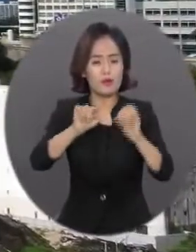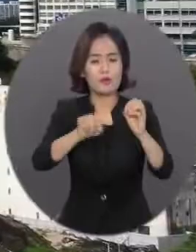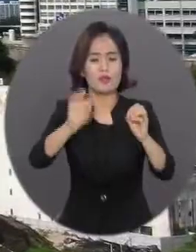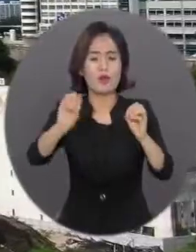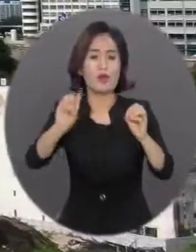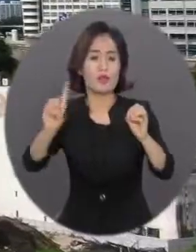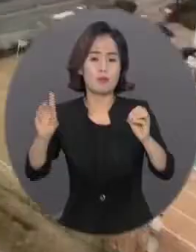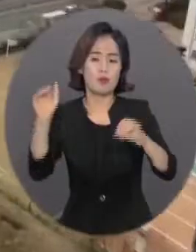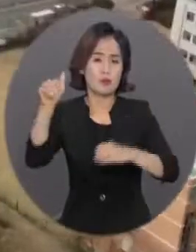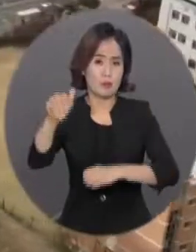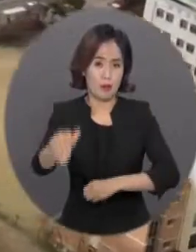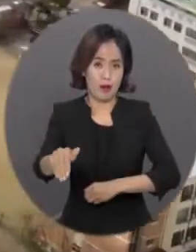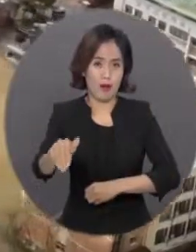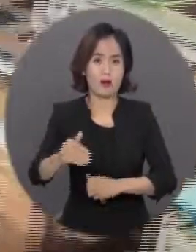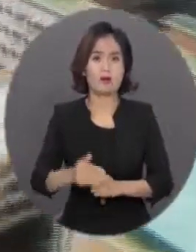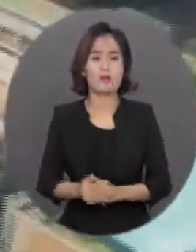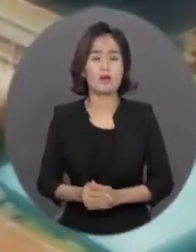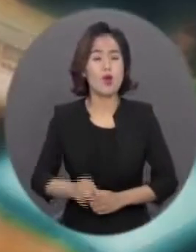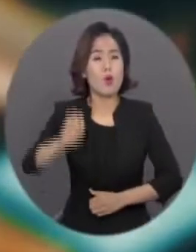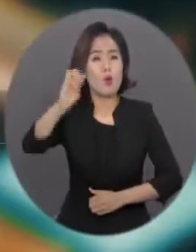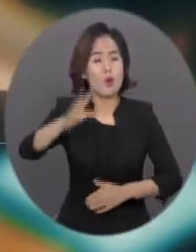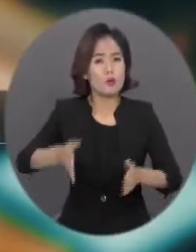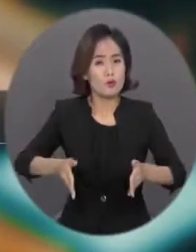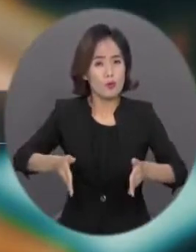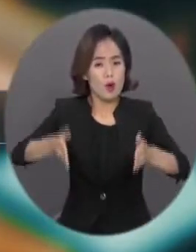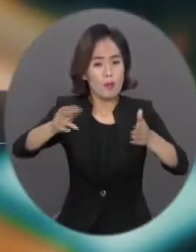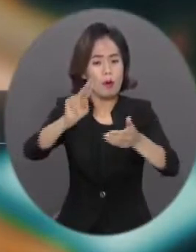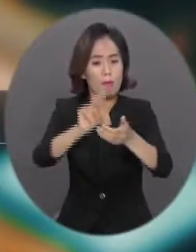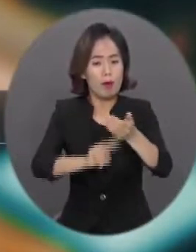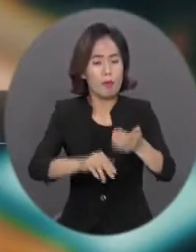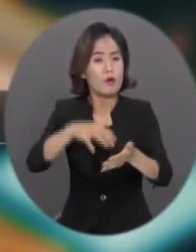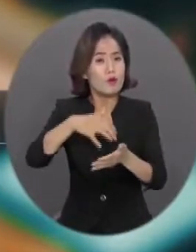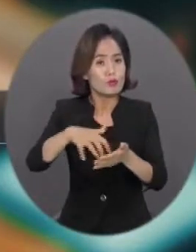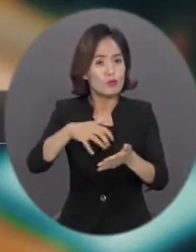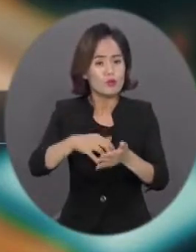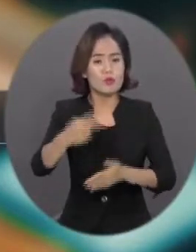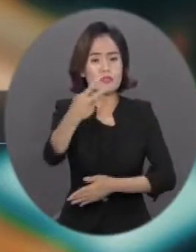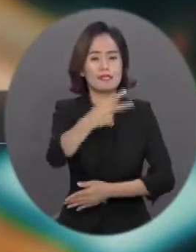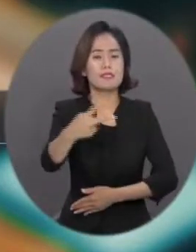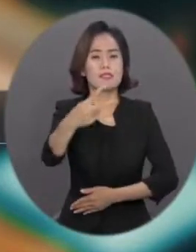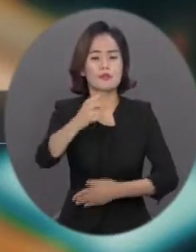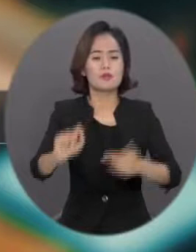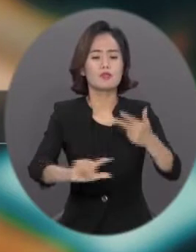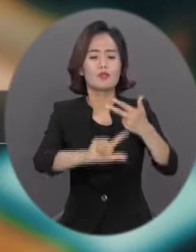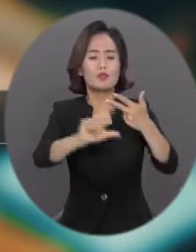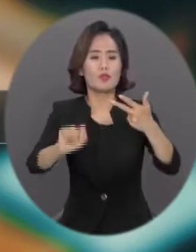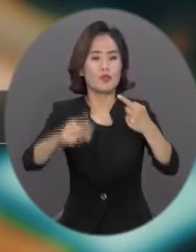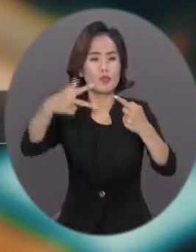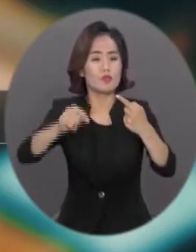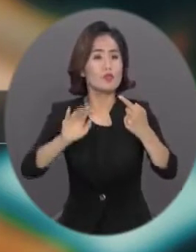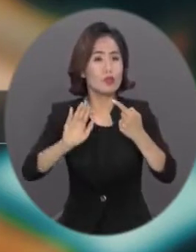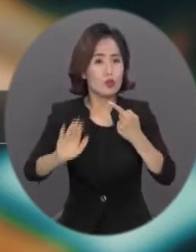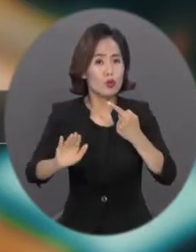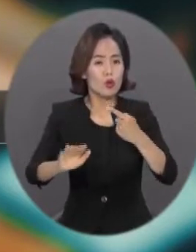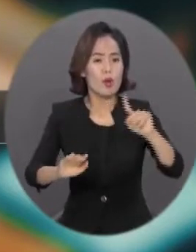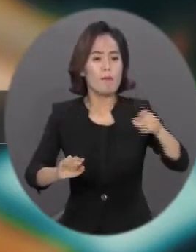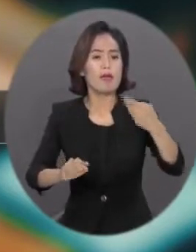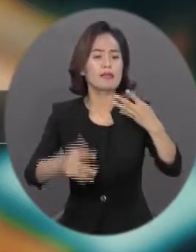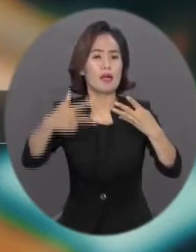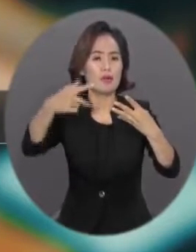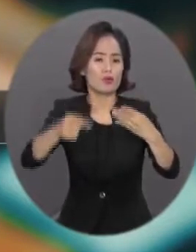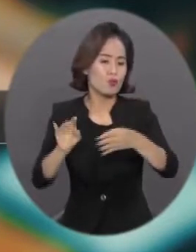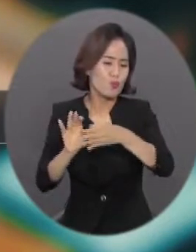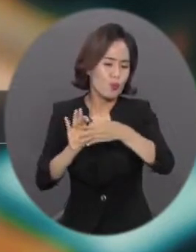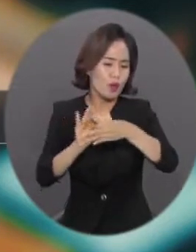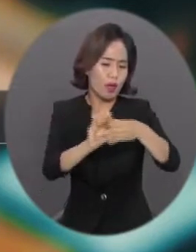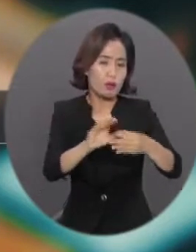0.01% 하락했습니다. 광주의 아파트 매매가 지수는 지난 2020년 7월 첫째 주 이후 104주